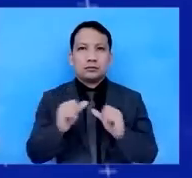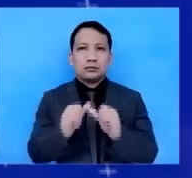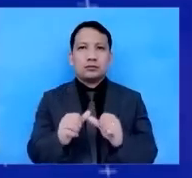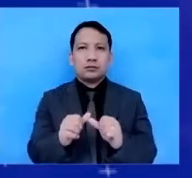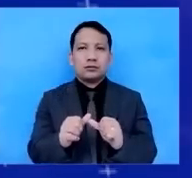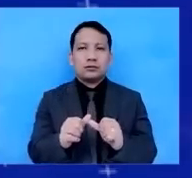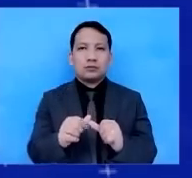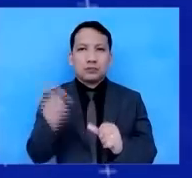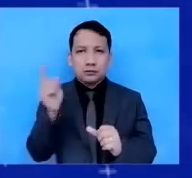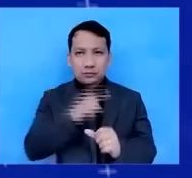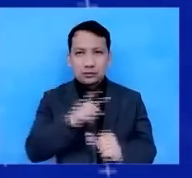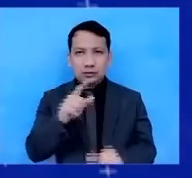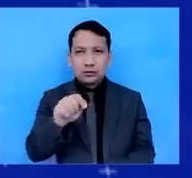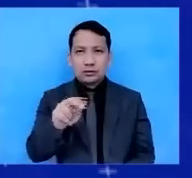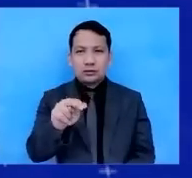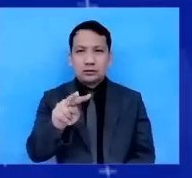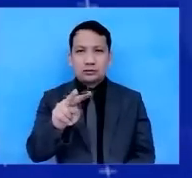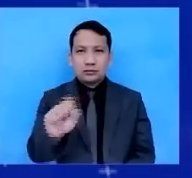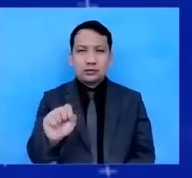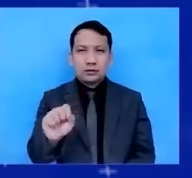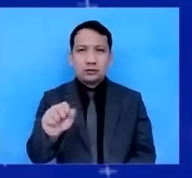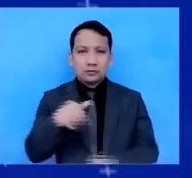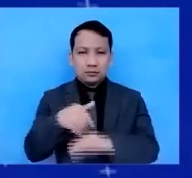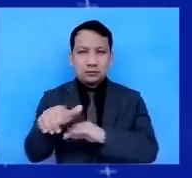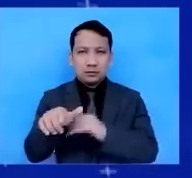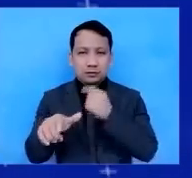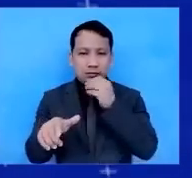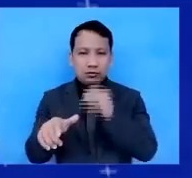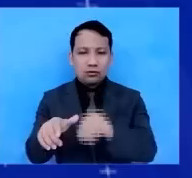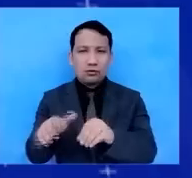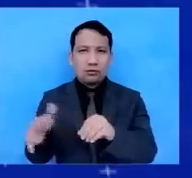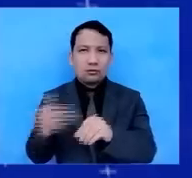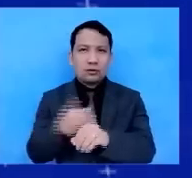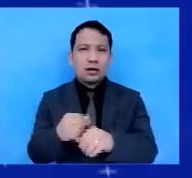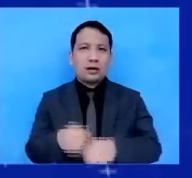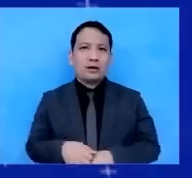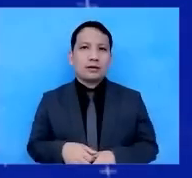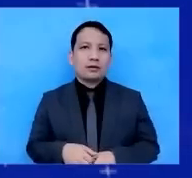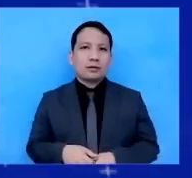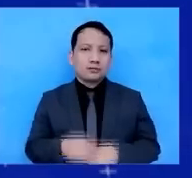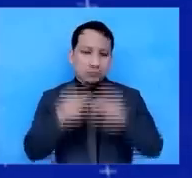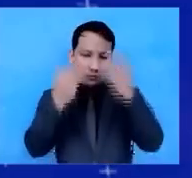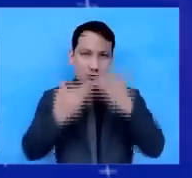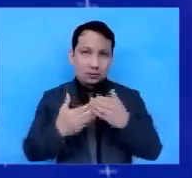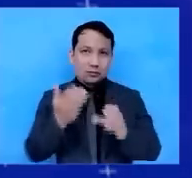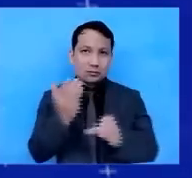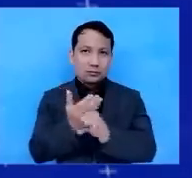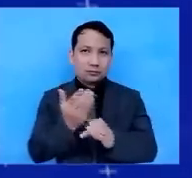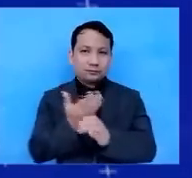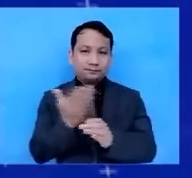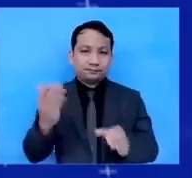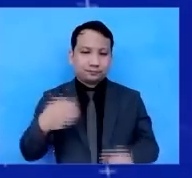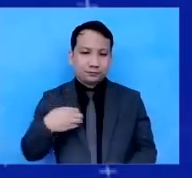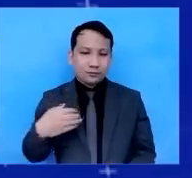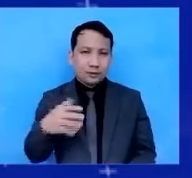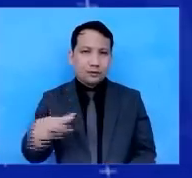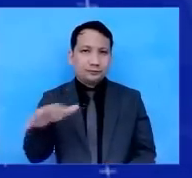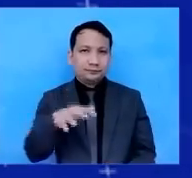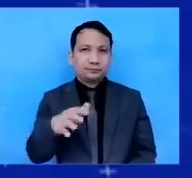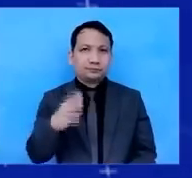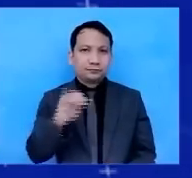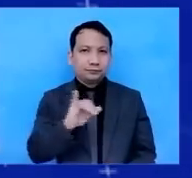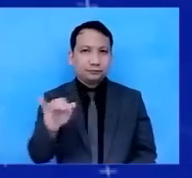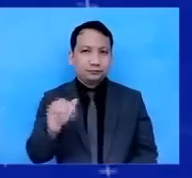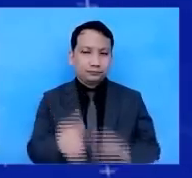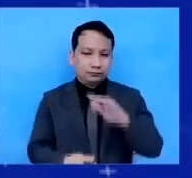Peking TNVS. Pinadala na sila ng show cause order. Nakatimbre na rin ang sasakyan sa mga alagad ng batas. Kung hindi sisipot